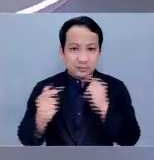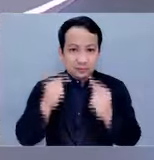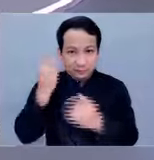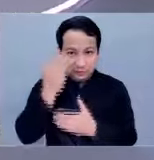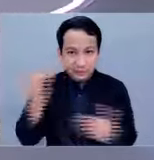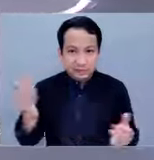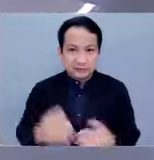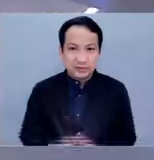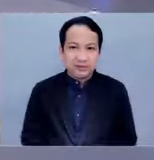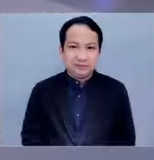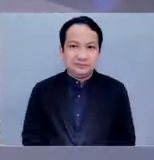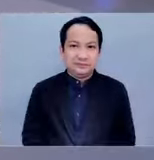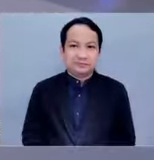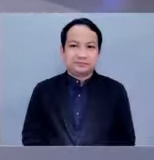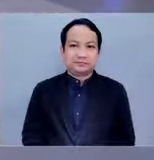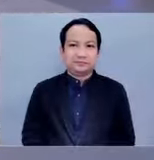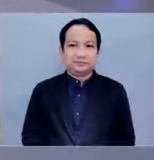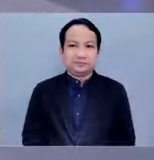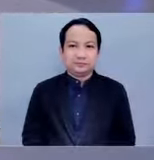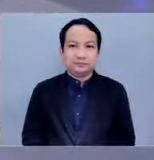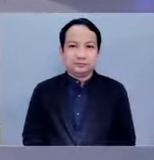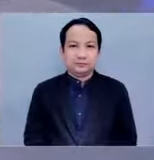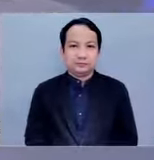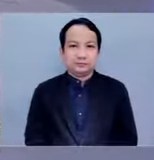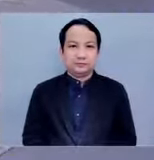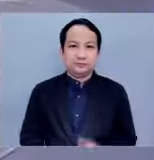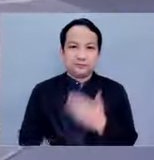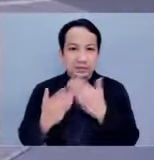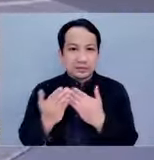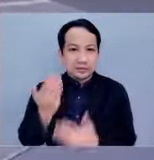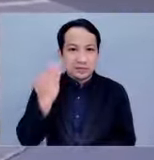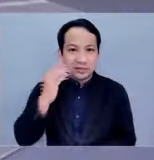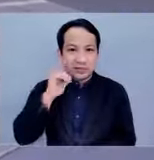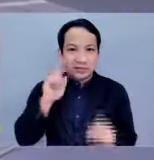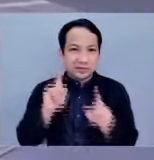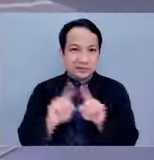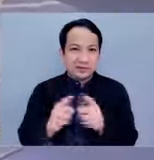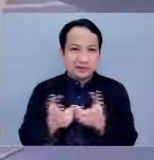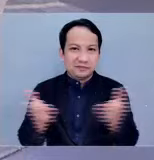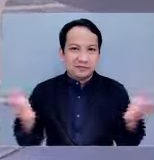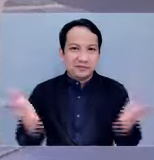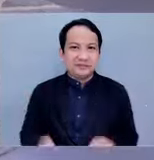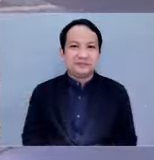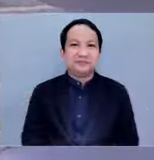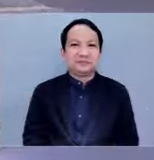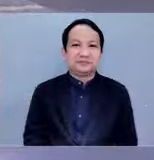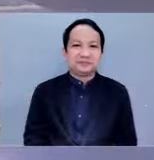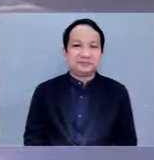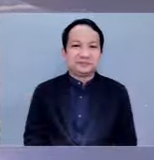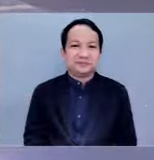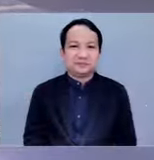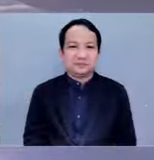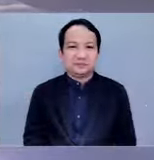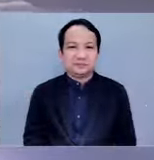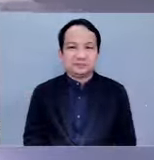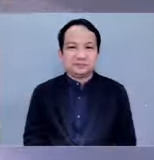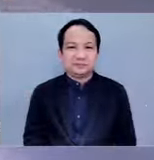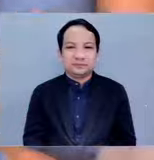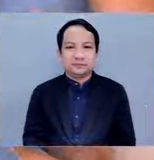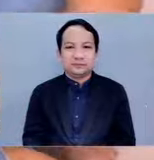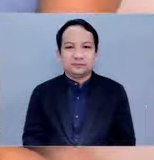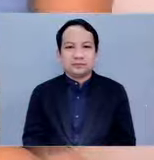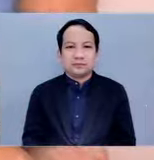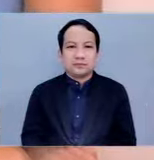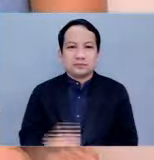bati natin sila, okay? 3, 2, 1. Good morning, mga kapatid! Alright,